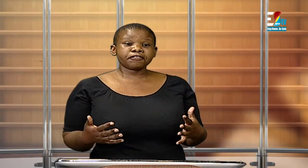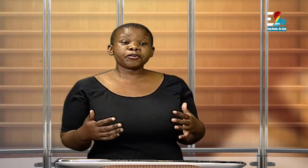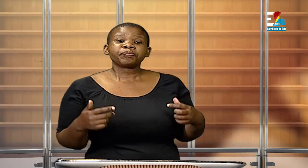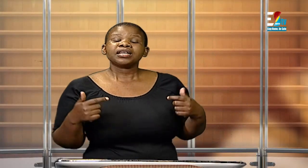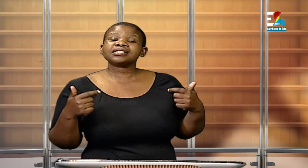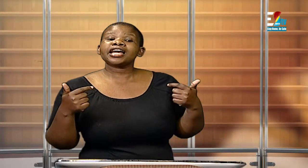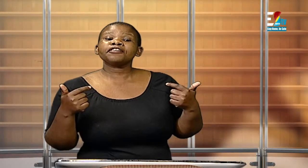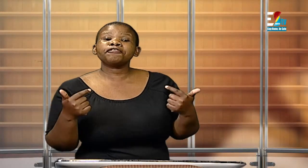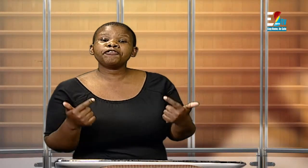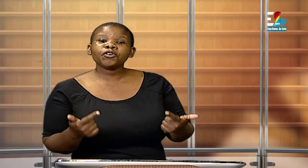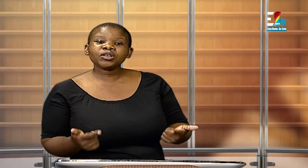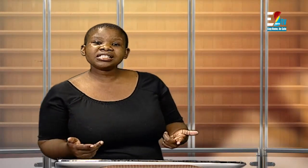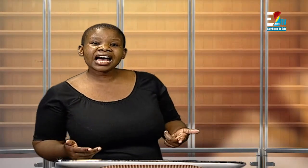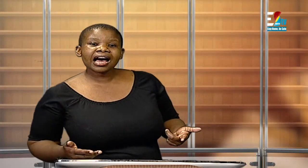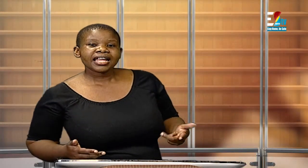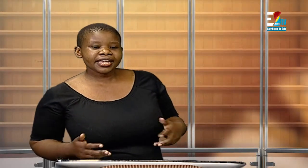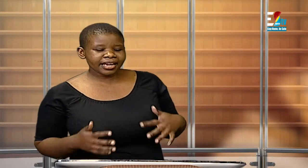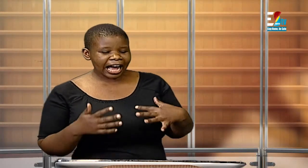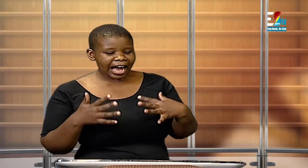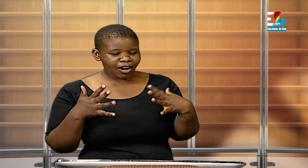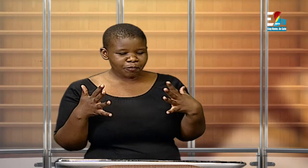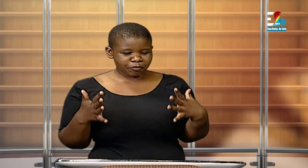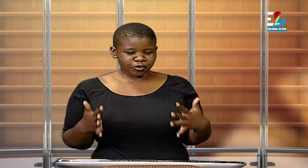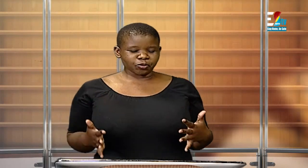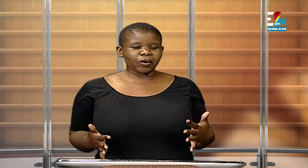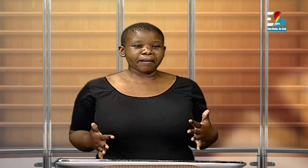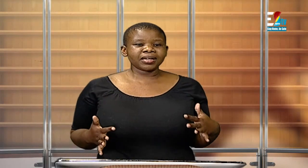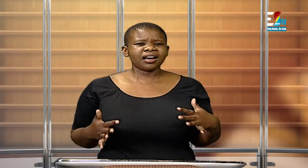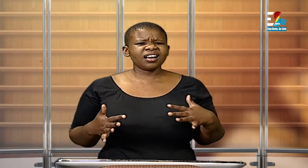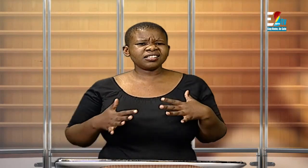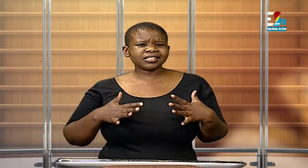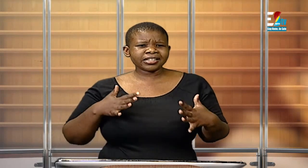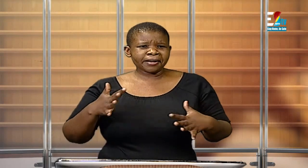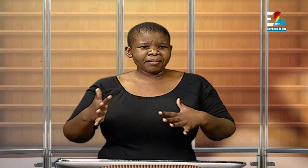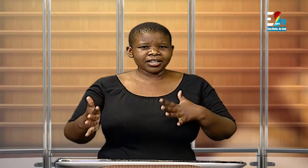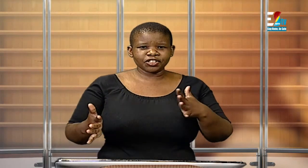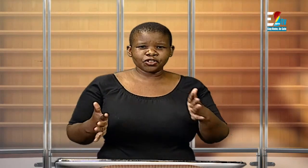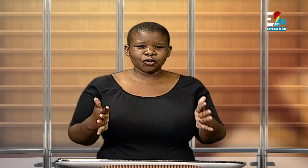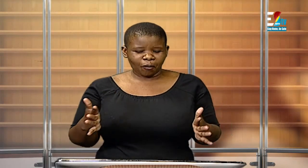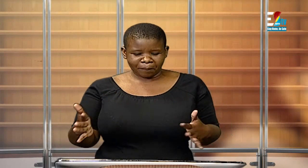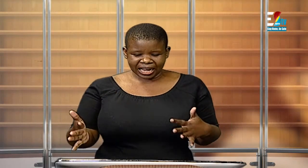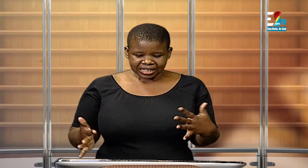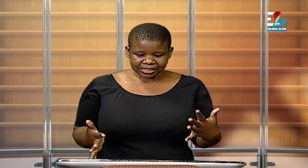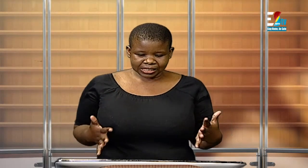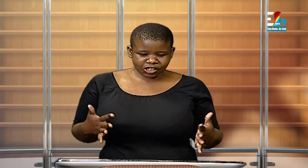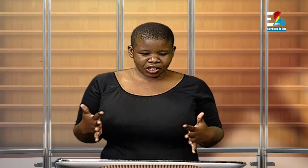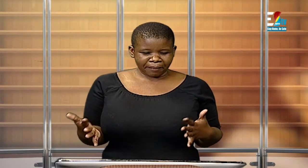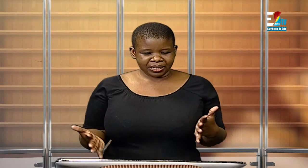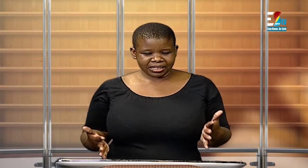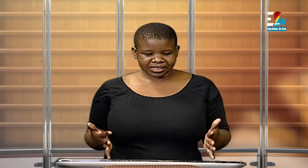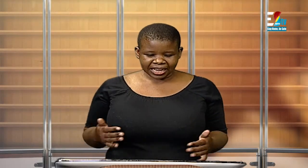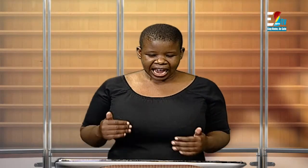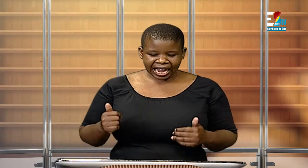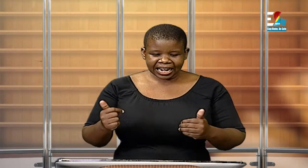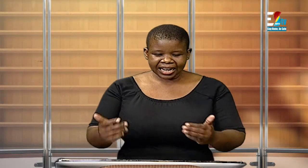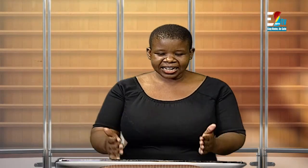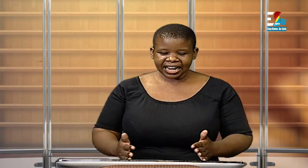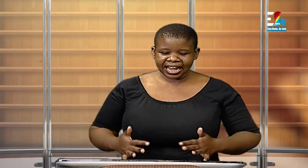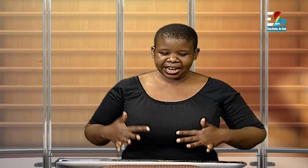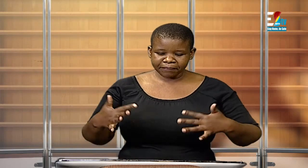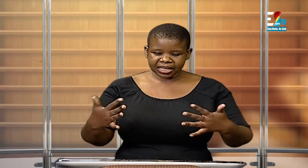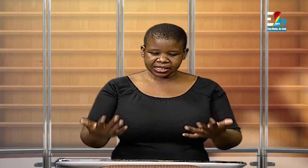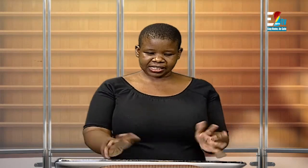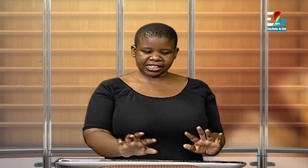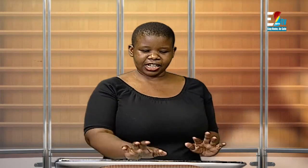imisindvo yethu, sayifunza nyalo mfundzi wami. Asesihlabele nje ingoma, sitijabulise